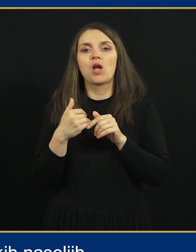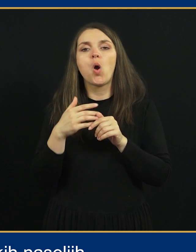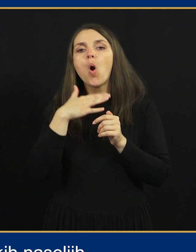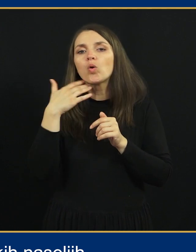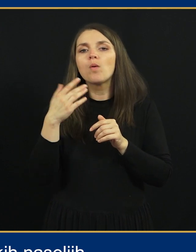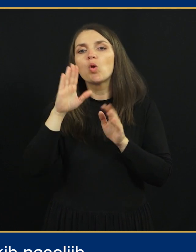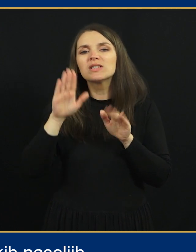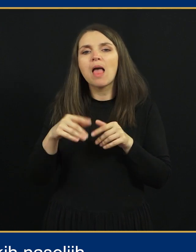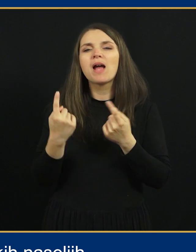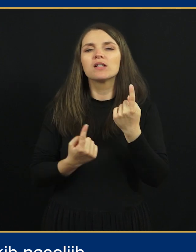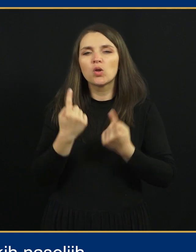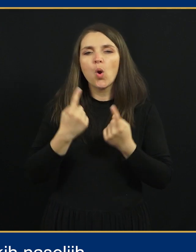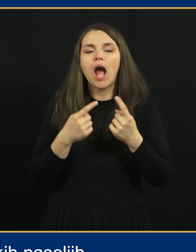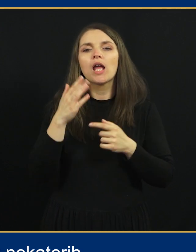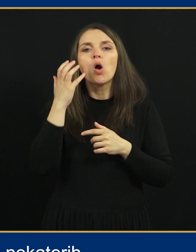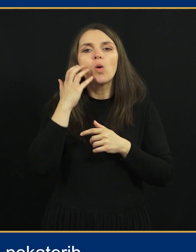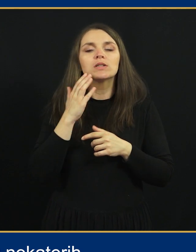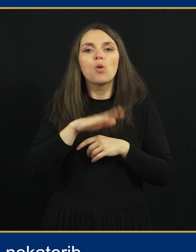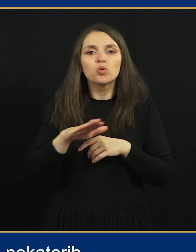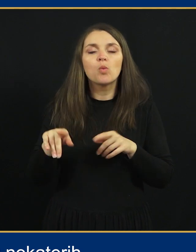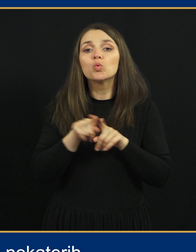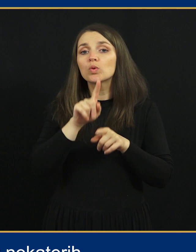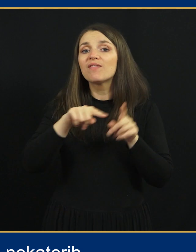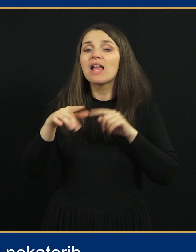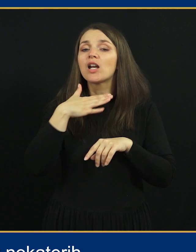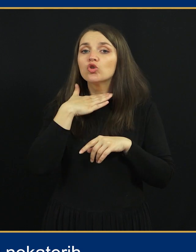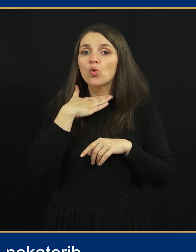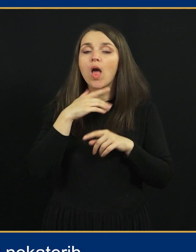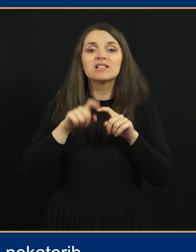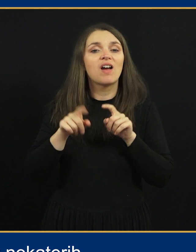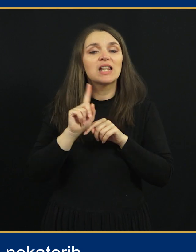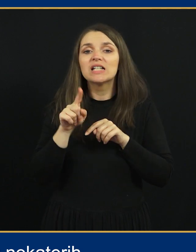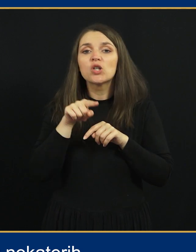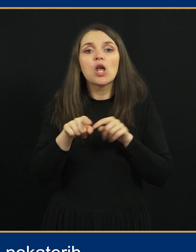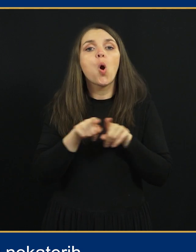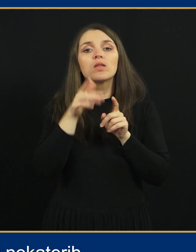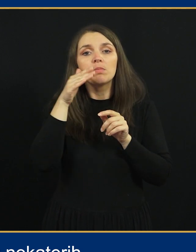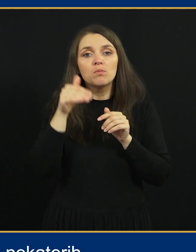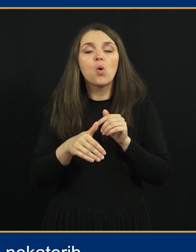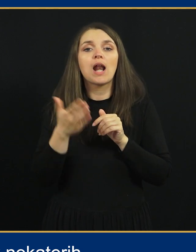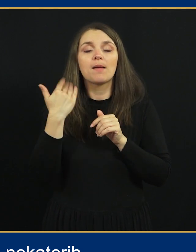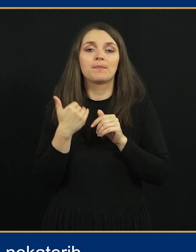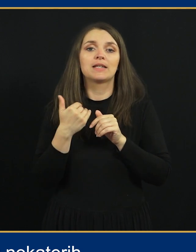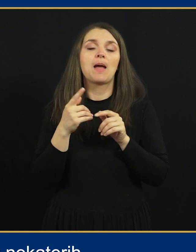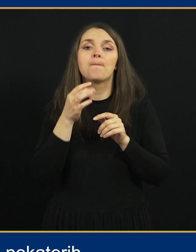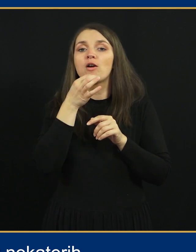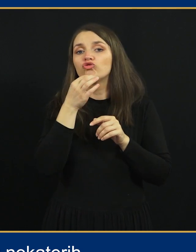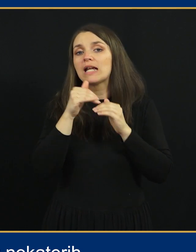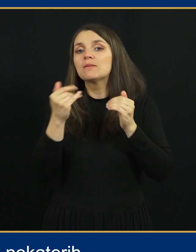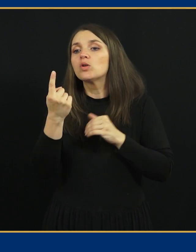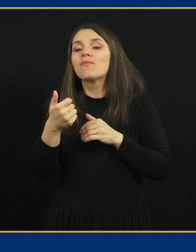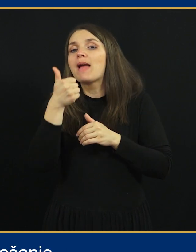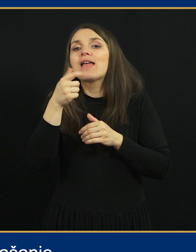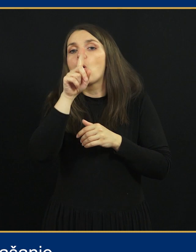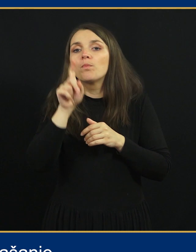biti, ogromno slabega se dogaja romskim otrokom, tudi v nekaterih šolah stvari niso takšne, kot bi morale biti,